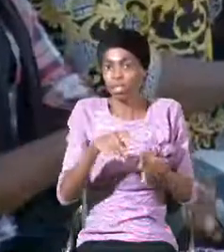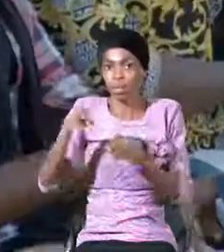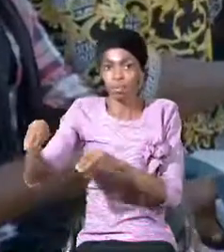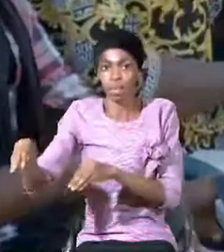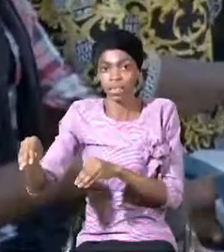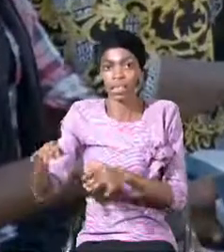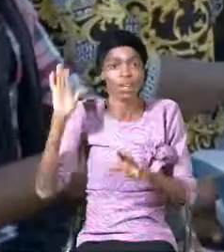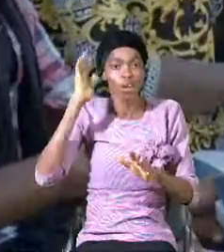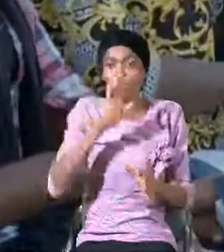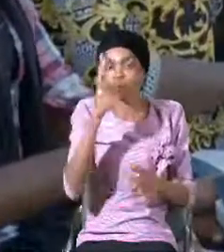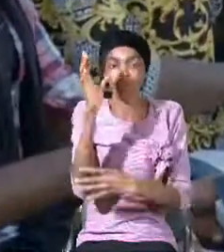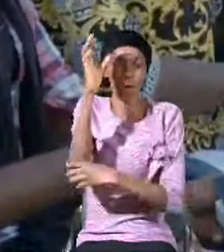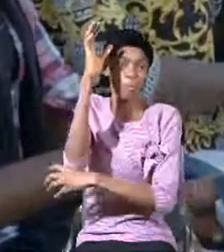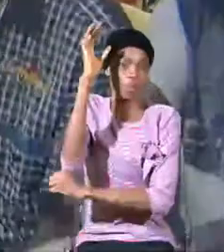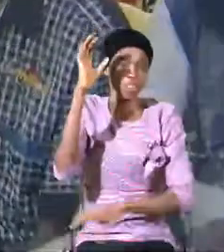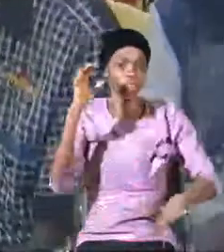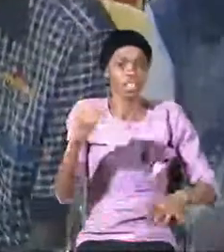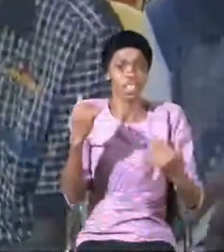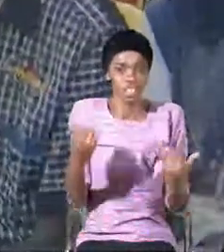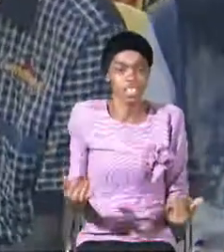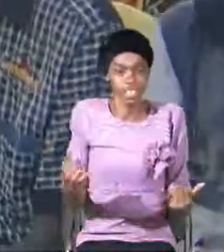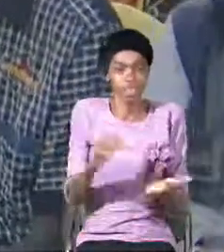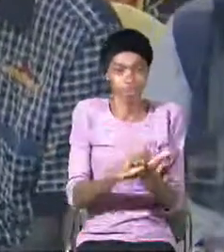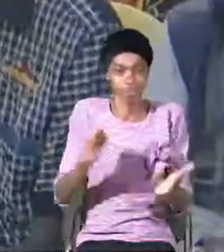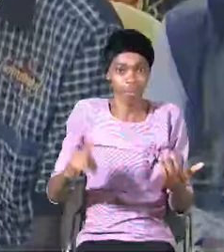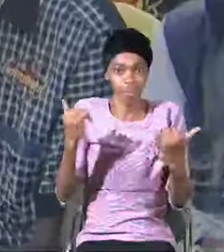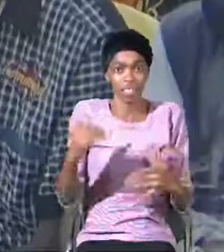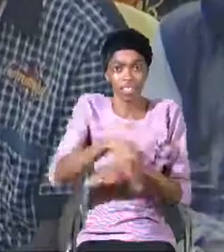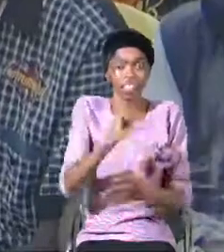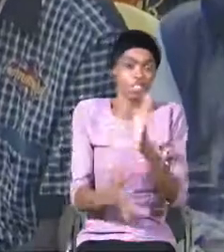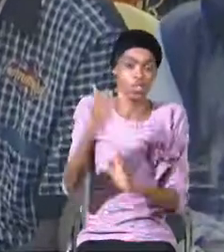sera déracinée ce soir au nom de Jésus.